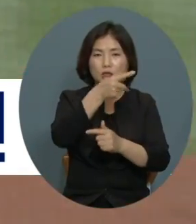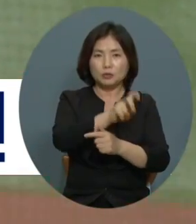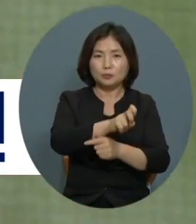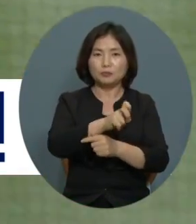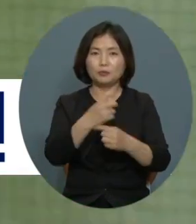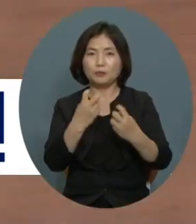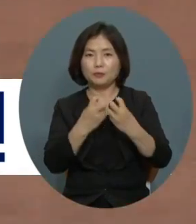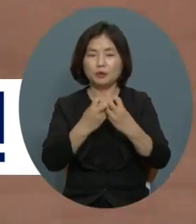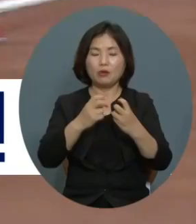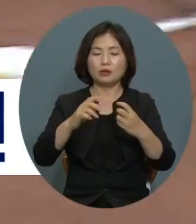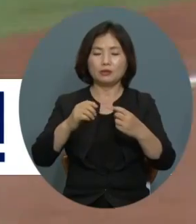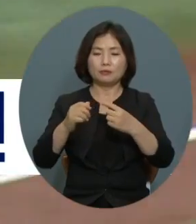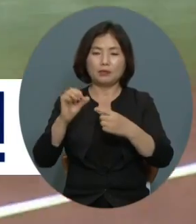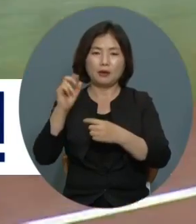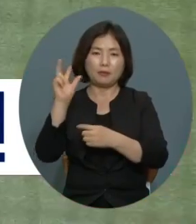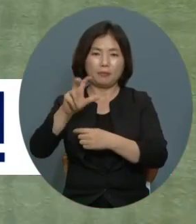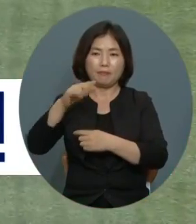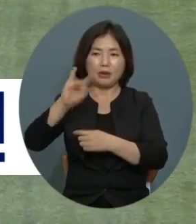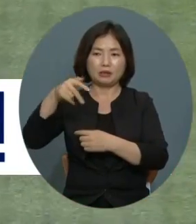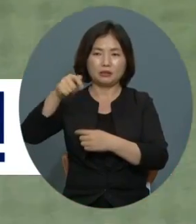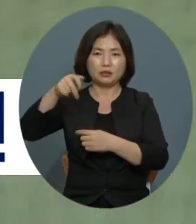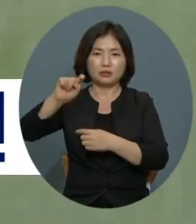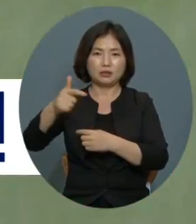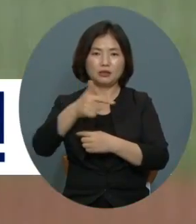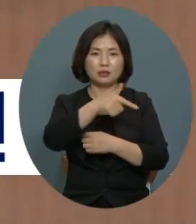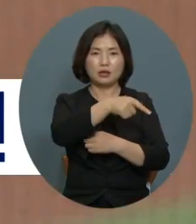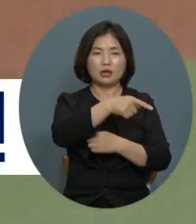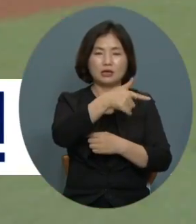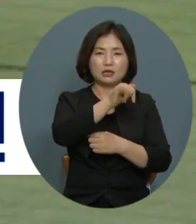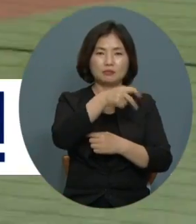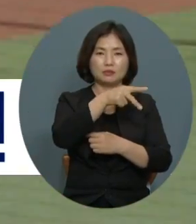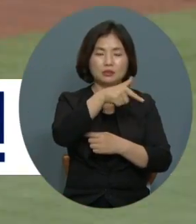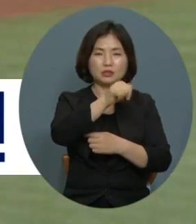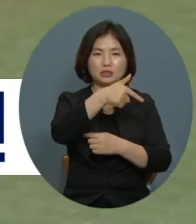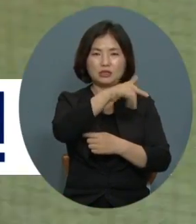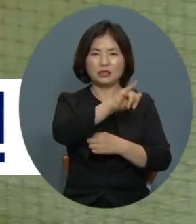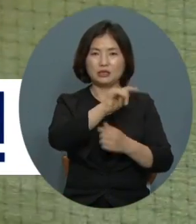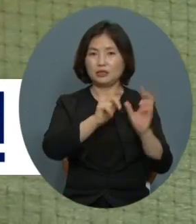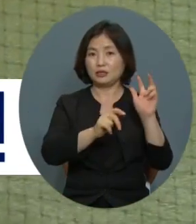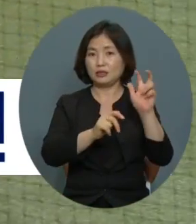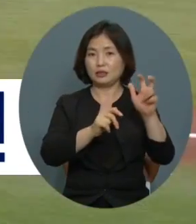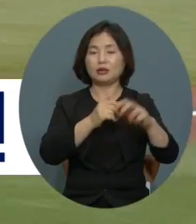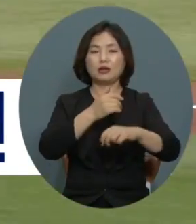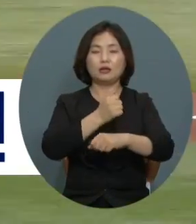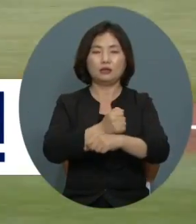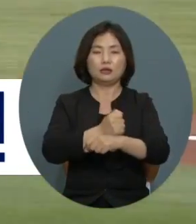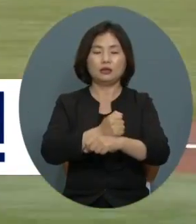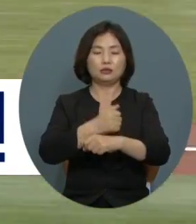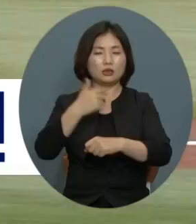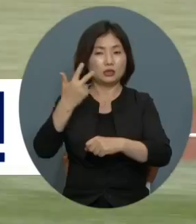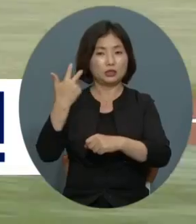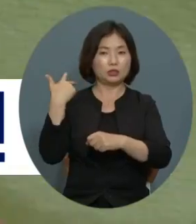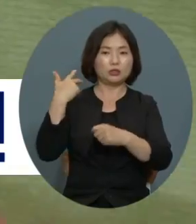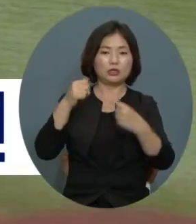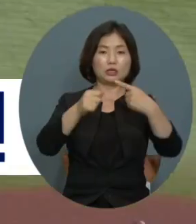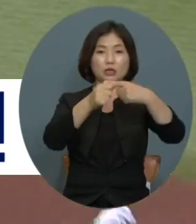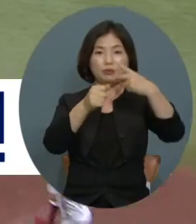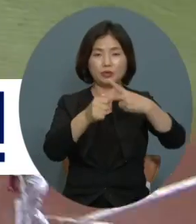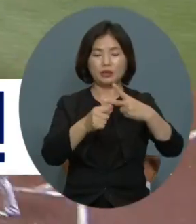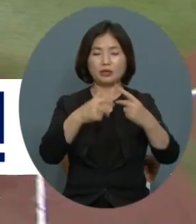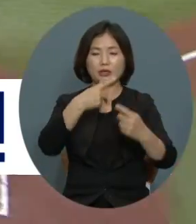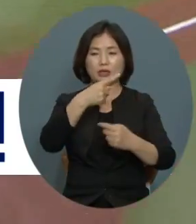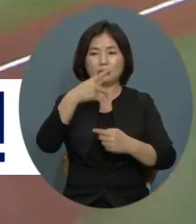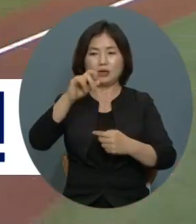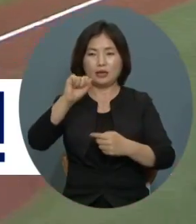삼성은 오늘 선발로 백정현을, 상대 키움은 김선기를 각각 예고했습니다. 지난주 1, 2위 팀